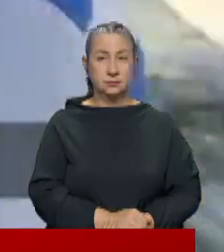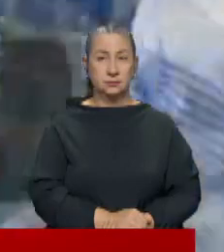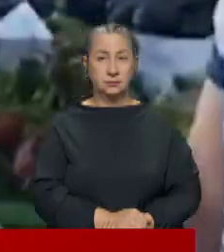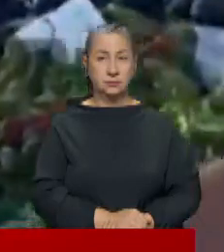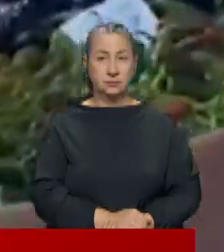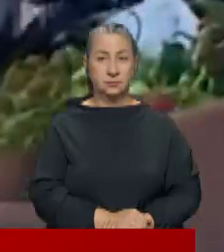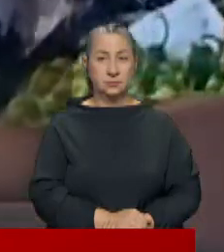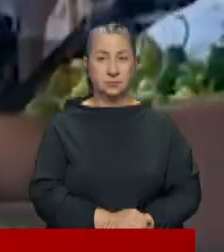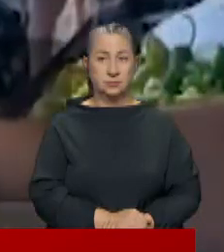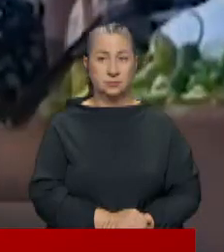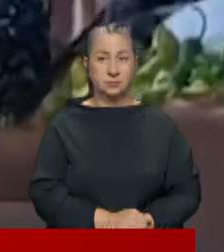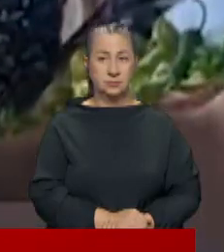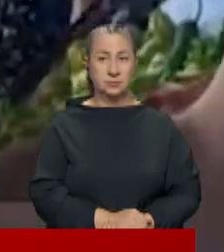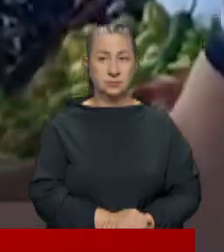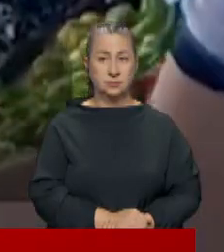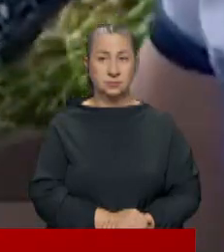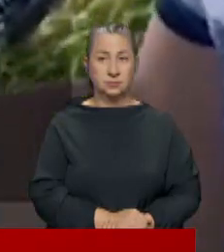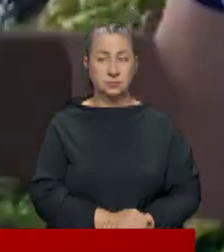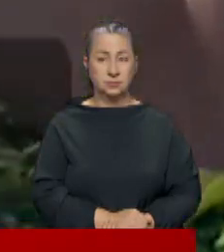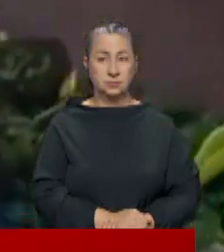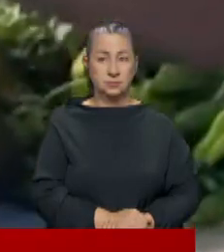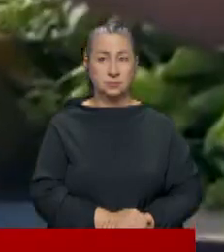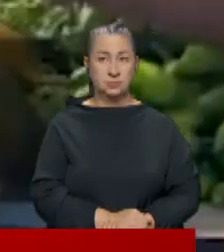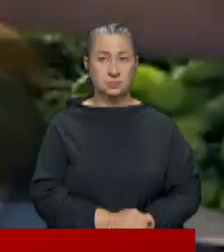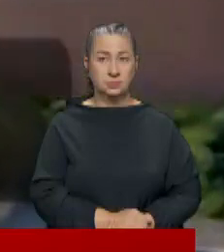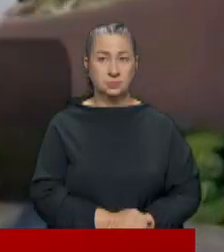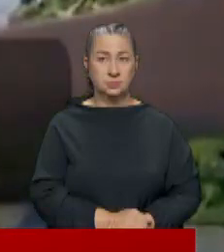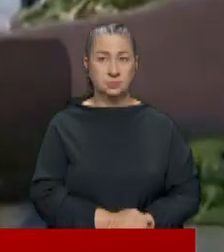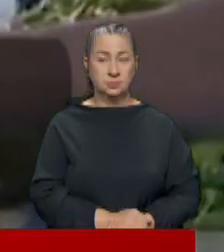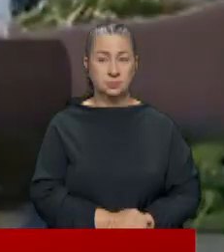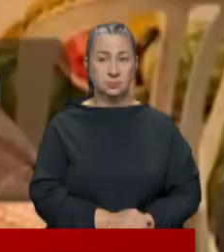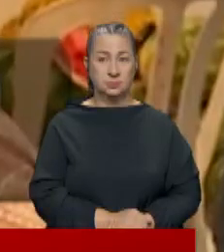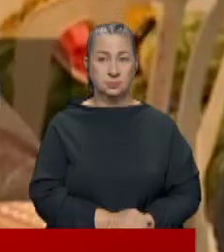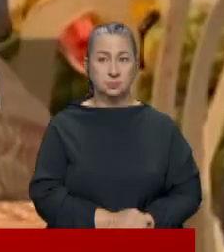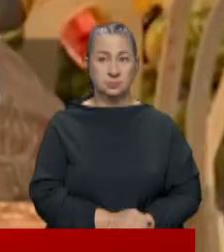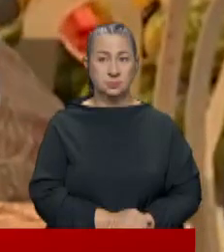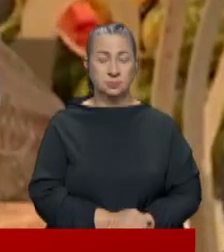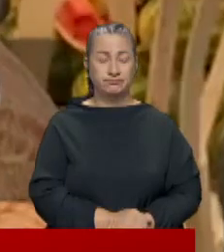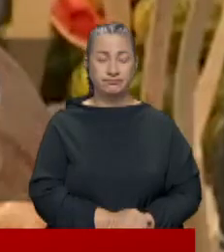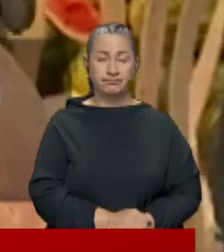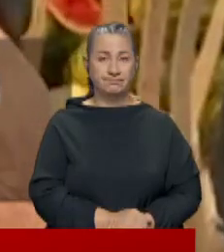yok. Bir tane domates, bir de fasulye aldım. Buyurun. Herkes, herkes bunu alamıyor. Hiç.